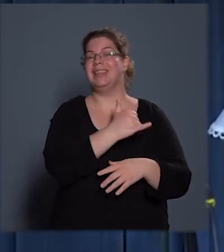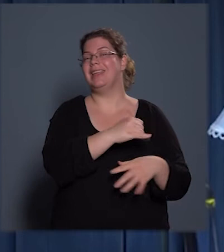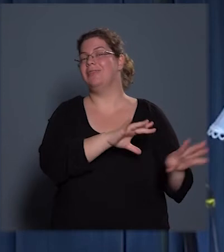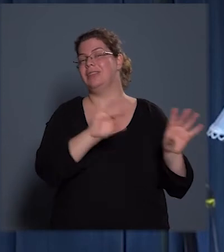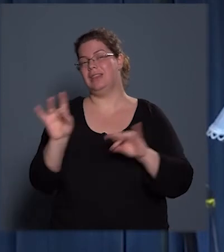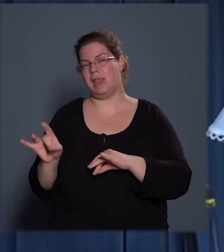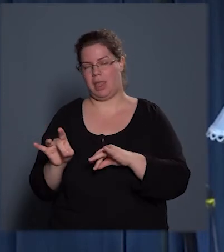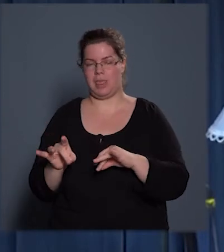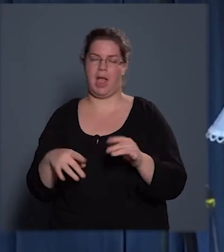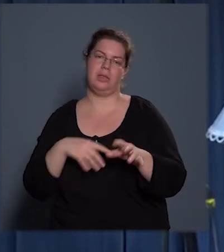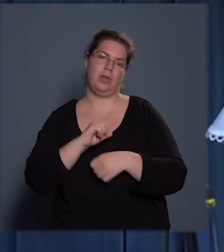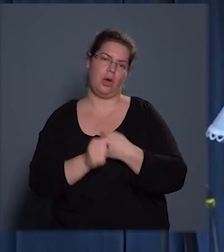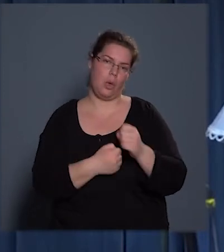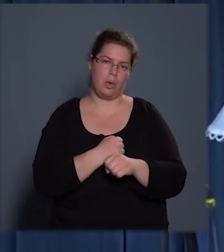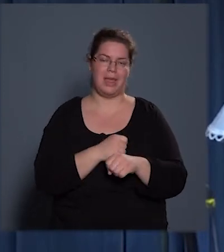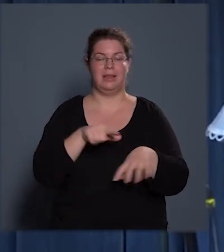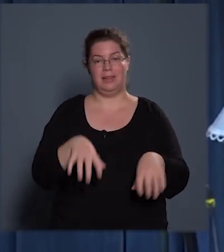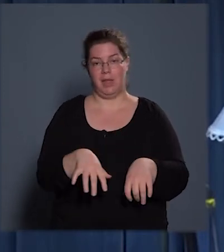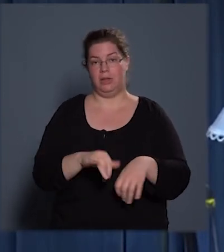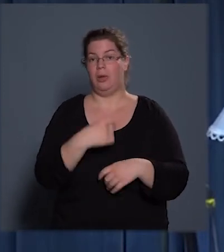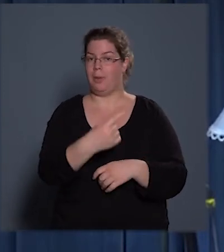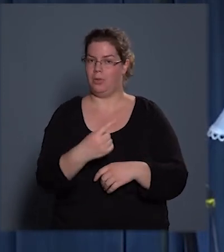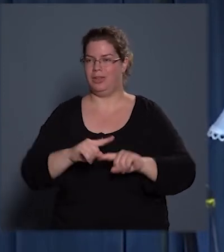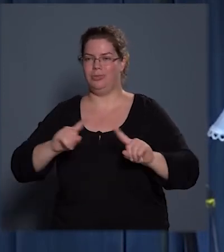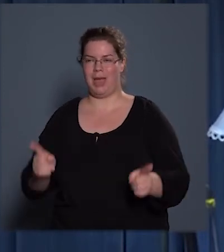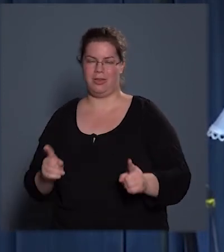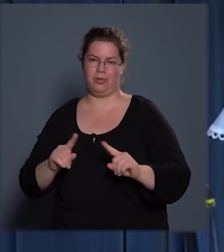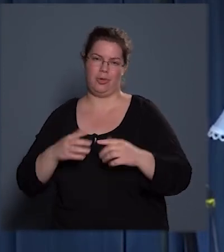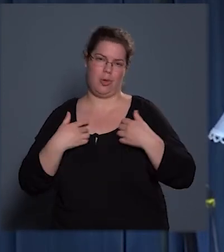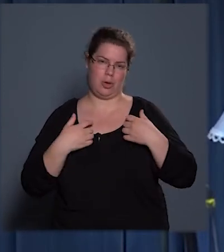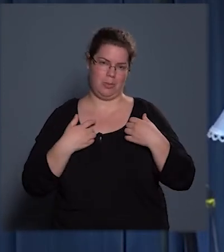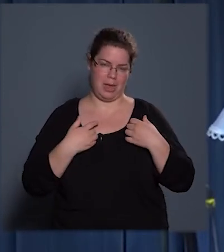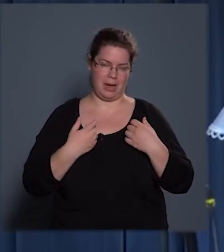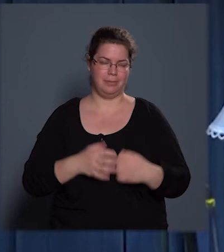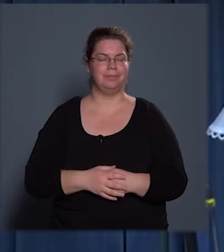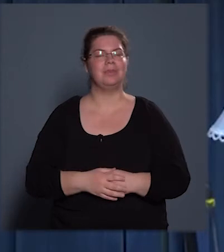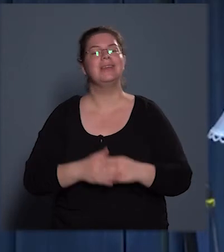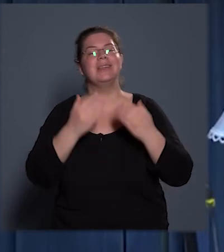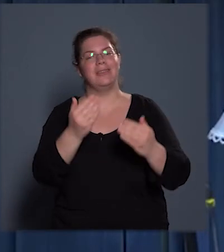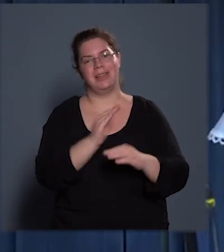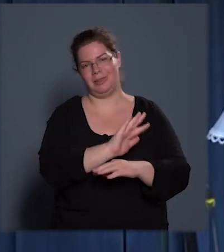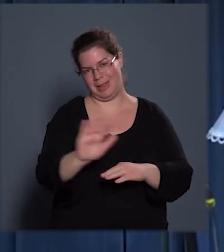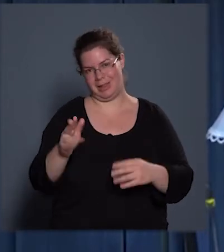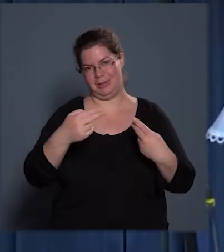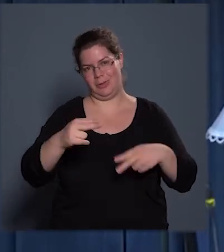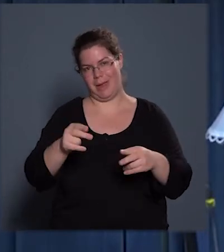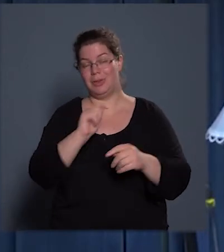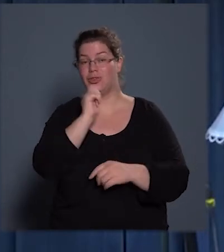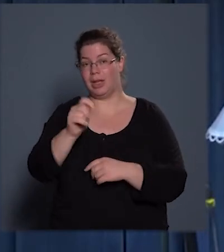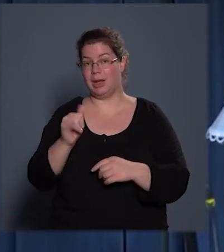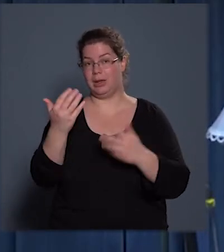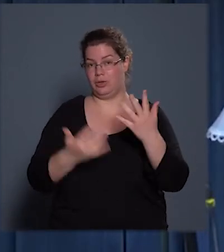gyakorolják a tevékenységet maguk és mások örömére egyaránt. Kívánok nekik további sikereket